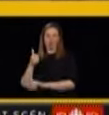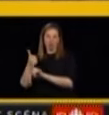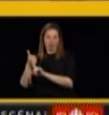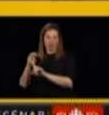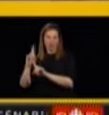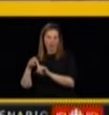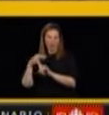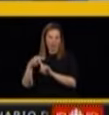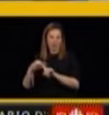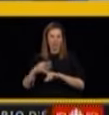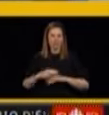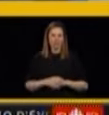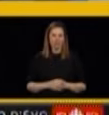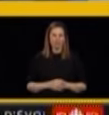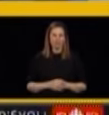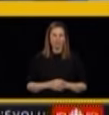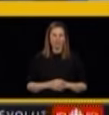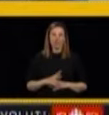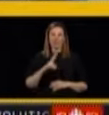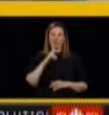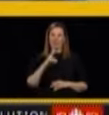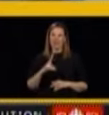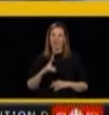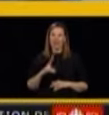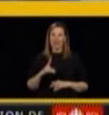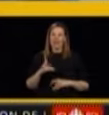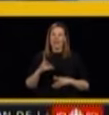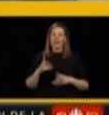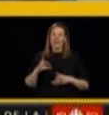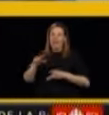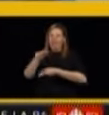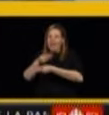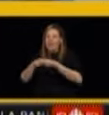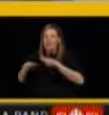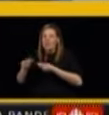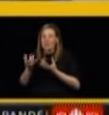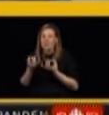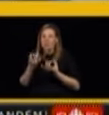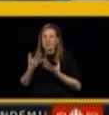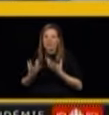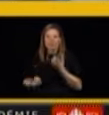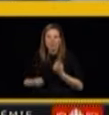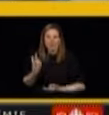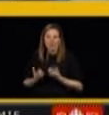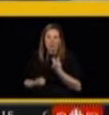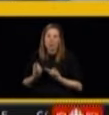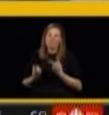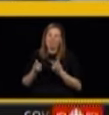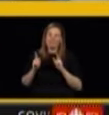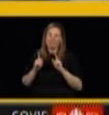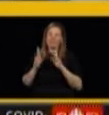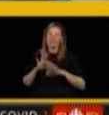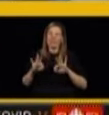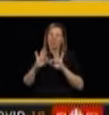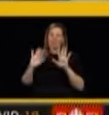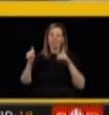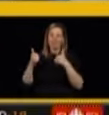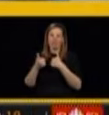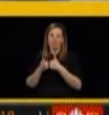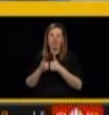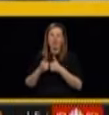que c'est l'enjeu de la transmission en étant asymptomatique. Il faut voir que les médecins qui vont avoir